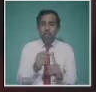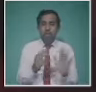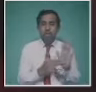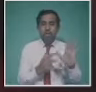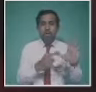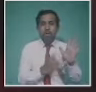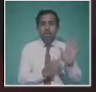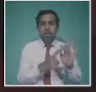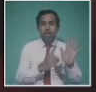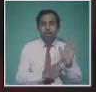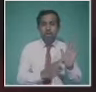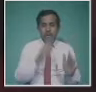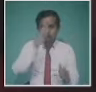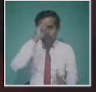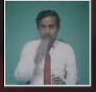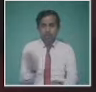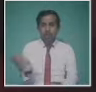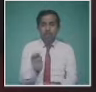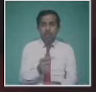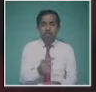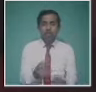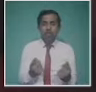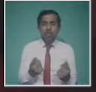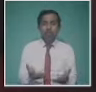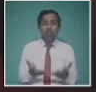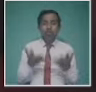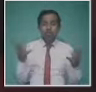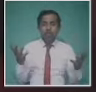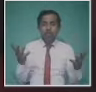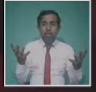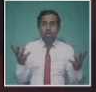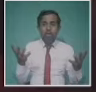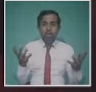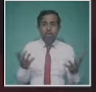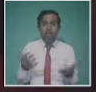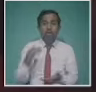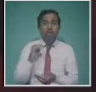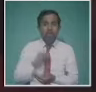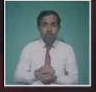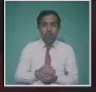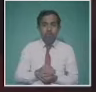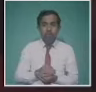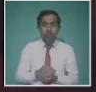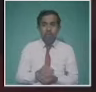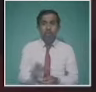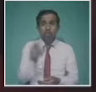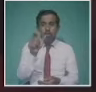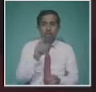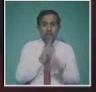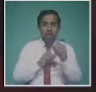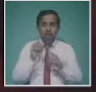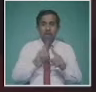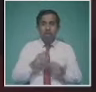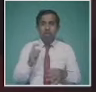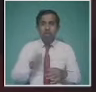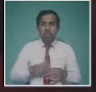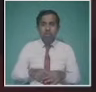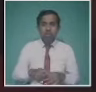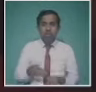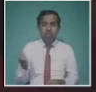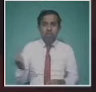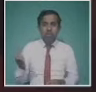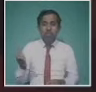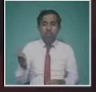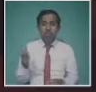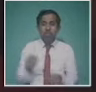ප්‍රනාන්දු ඇමතිතුමා වී අවශ්‍යතාවයට වඩා කෘෂිකර්ම ඇමතිතුමා වී ගණන්ලා තියෙනවා. ඉතින් මේ ඔබතුමාලා කතා කරන්න ඕන කාරණා මෙතන ඉන්නවා